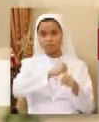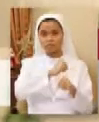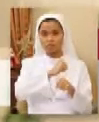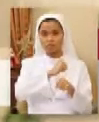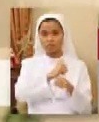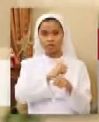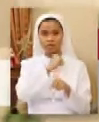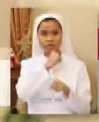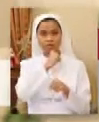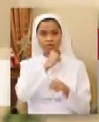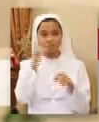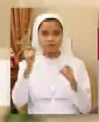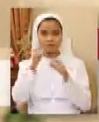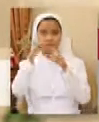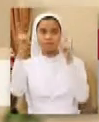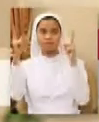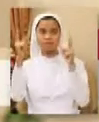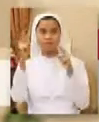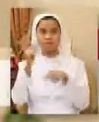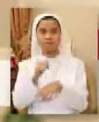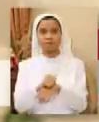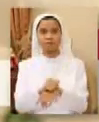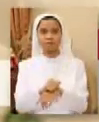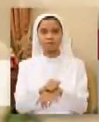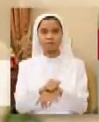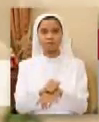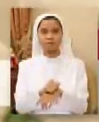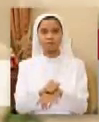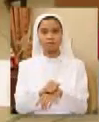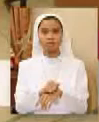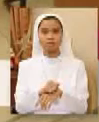siya mabigla, ko ipadala. Kasi sa, yes,